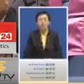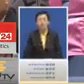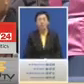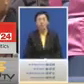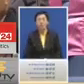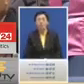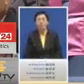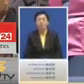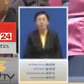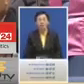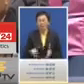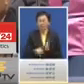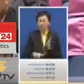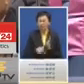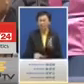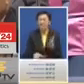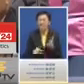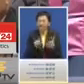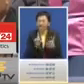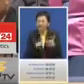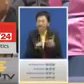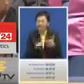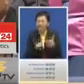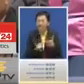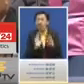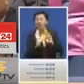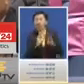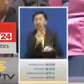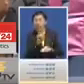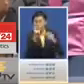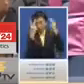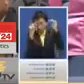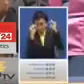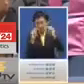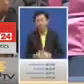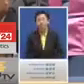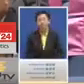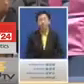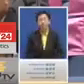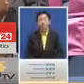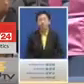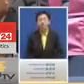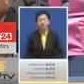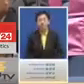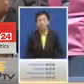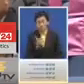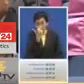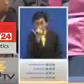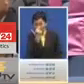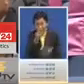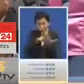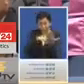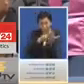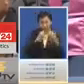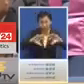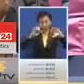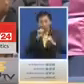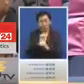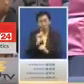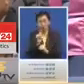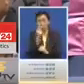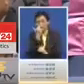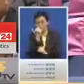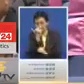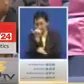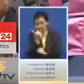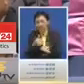เย็นที่สุดท่านประธานครับผมฝากถามท่านนายกเลยท่านจะดูดีๆแล้วนโยบายท่านจะเอายังไงภา